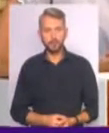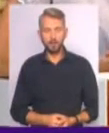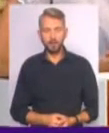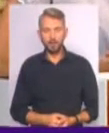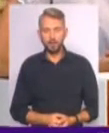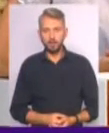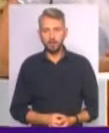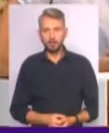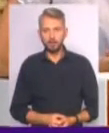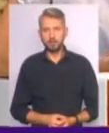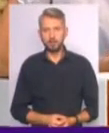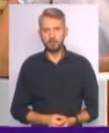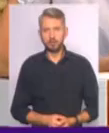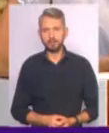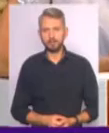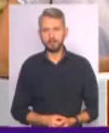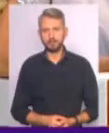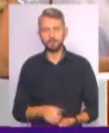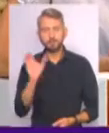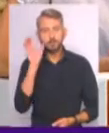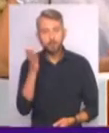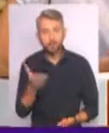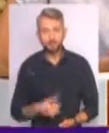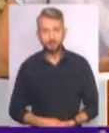ласка. Ми слухаємо.